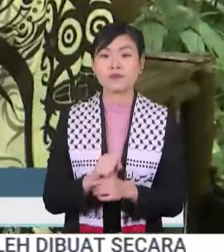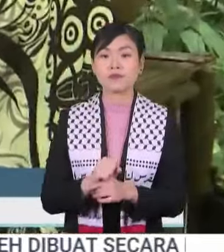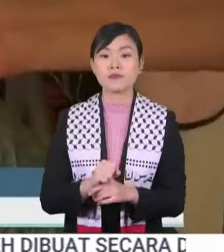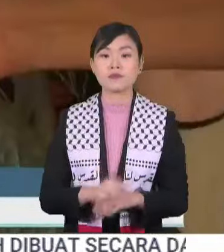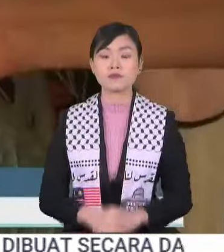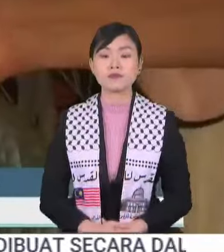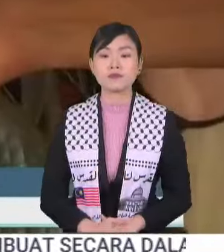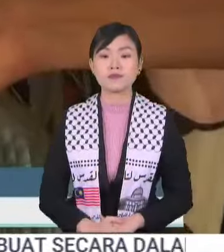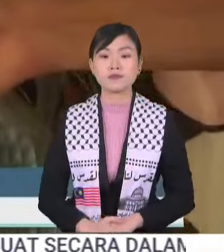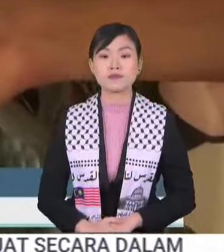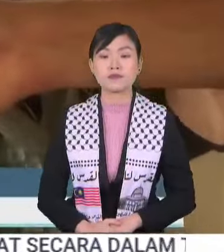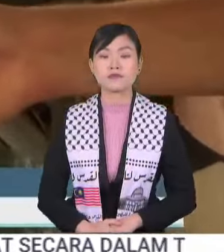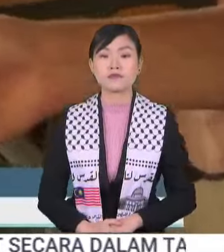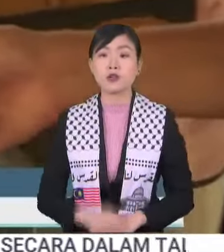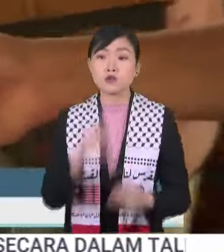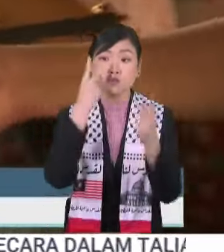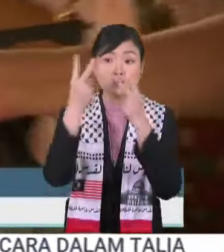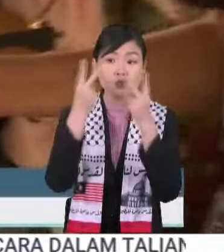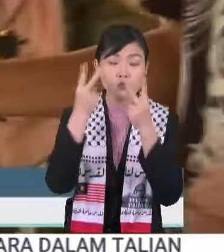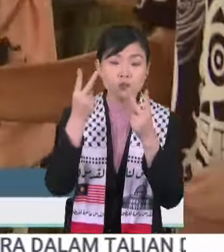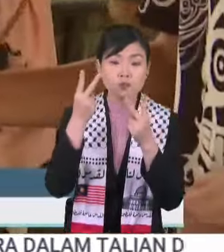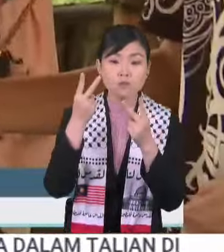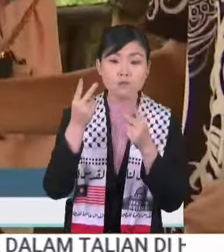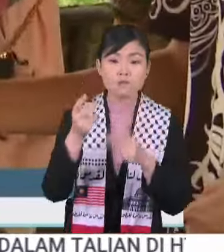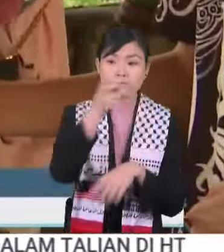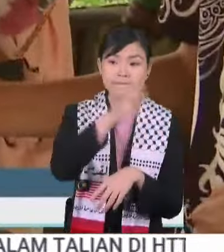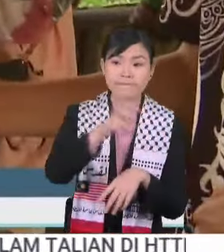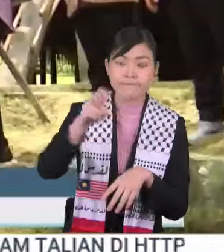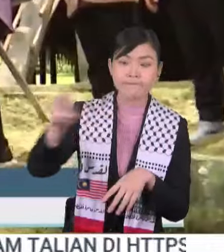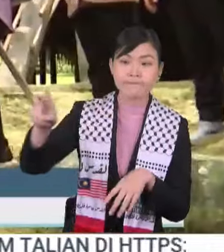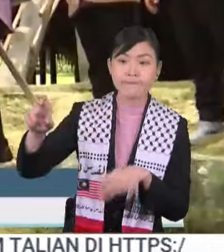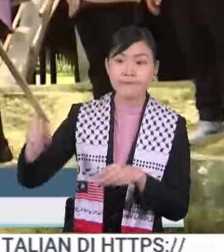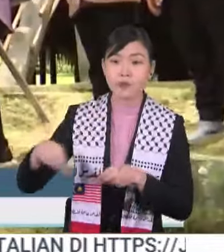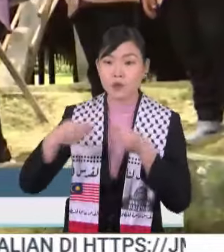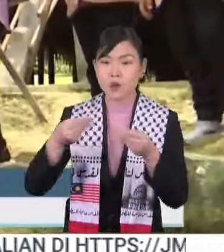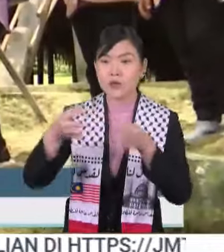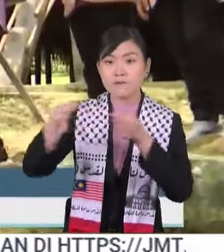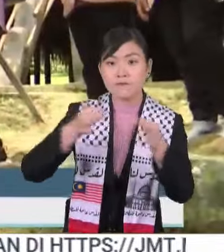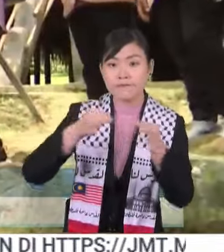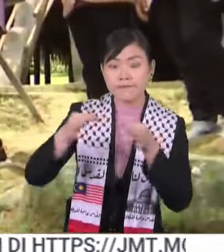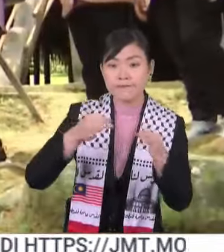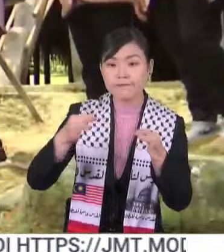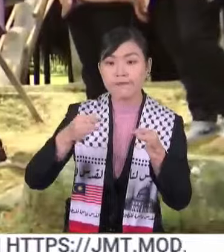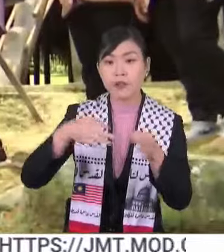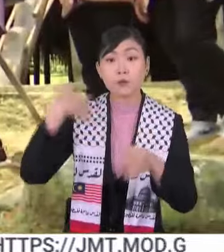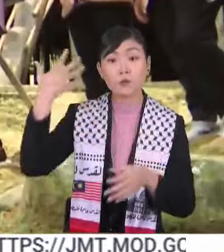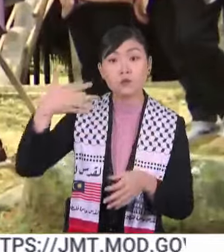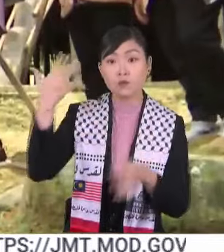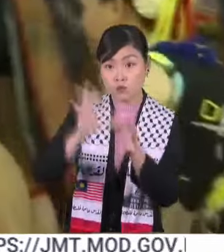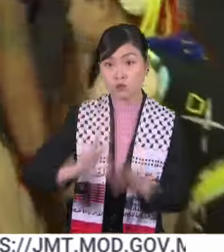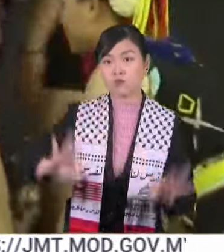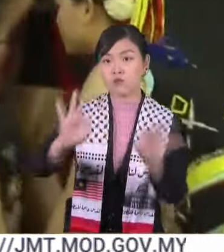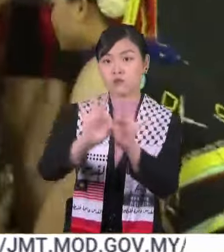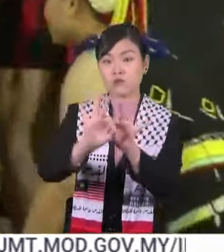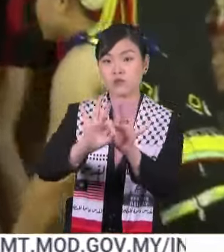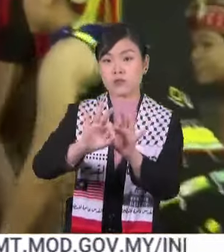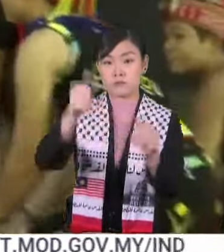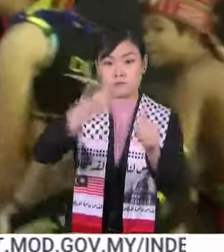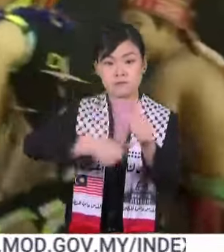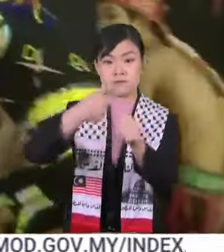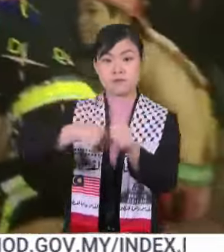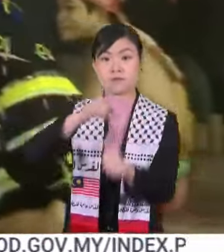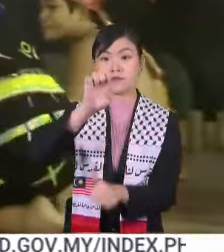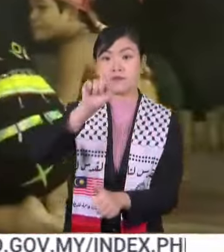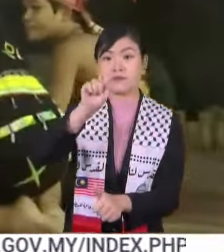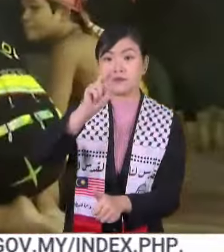salak Sempena lawatan ini rombongan pekawanis turut diberi penerangan berhubung sejarah penting setiap etnik dan